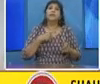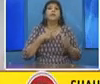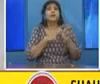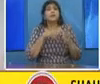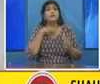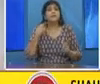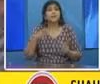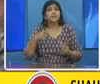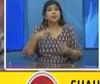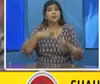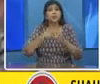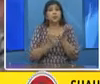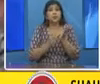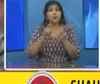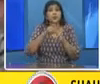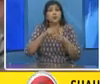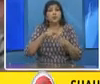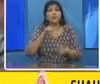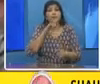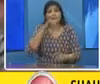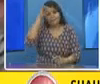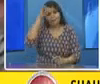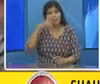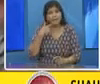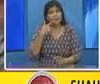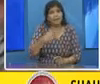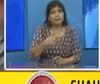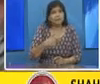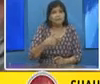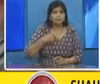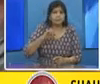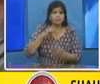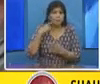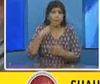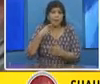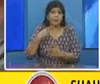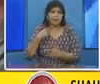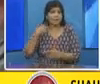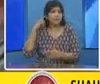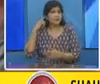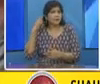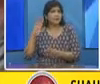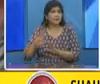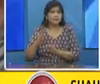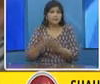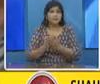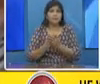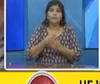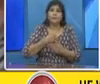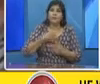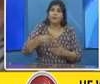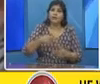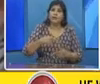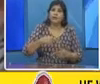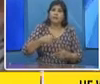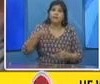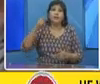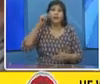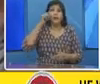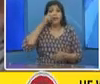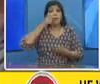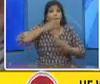कुमार के पिताजी के शब्द तो कानों में गूंज रहे। वो कह रहे थे अपने पोतों को